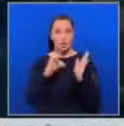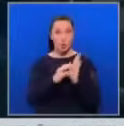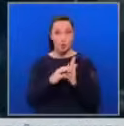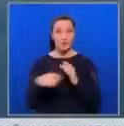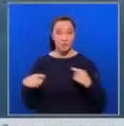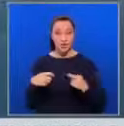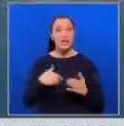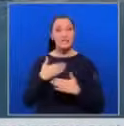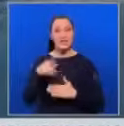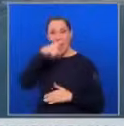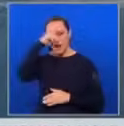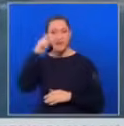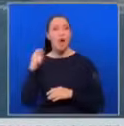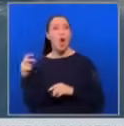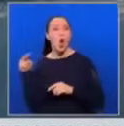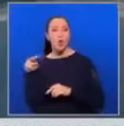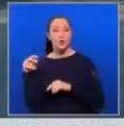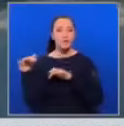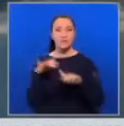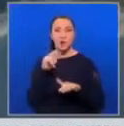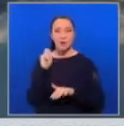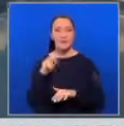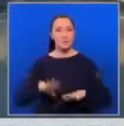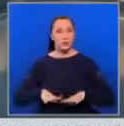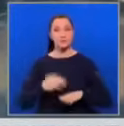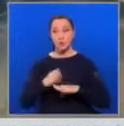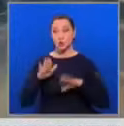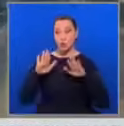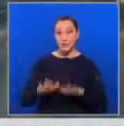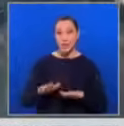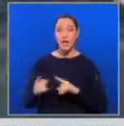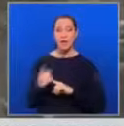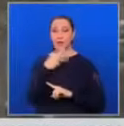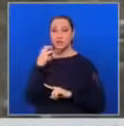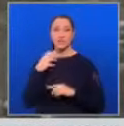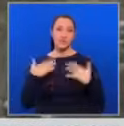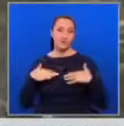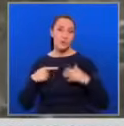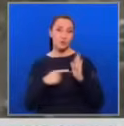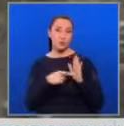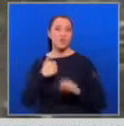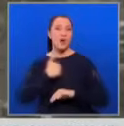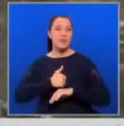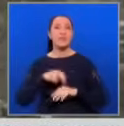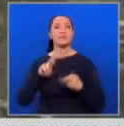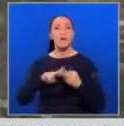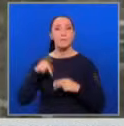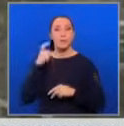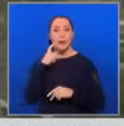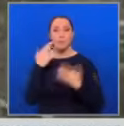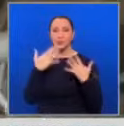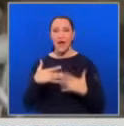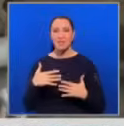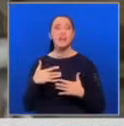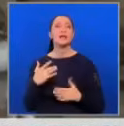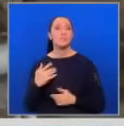фронта след лятната контраофанзива на украйна в града все още са останали около 1300 цивилни посочва кметът виталий бараба по данни на